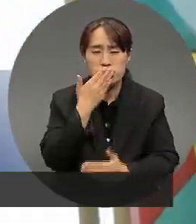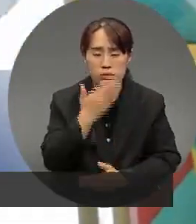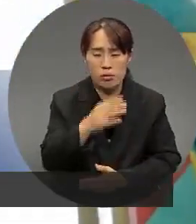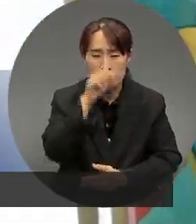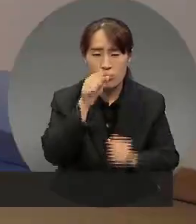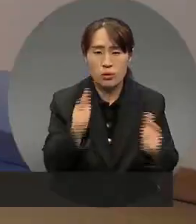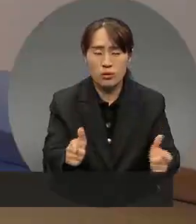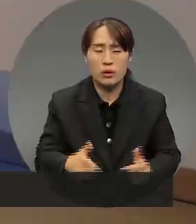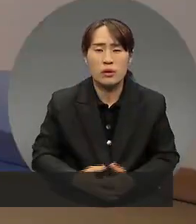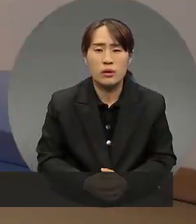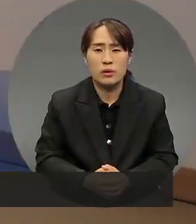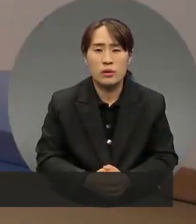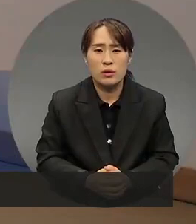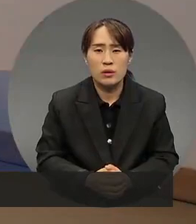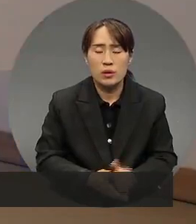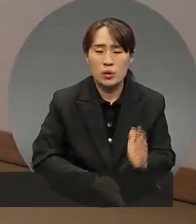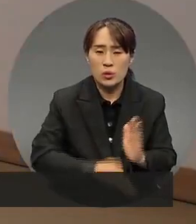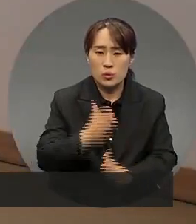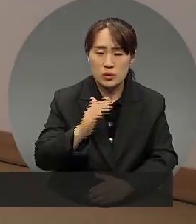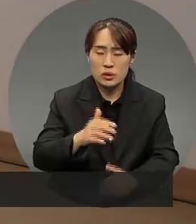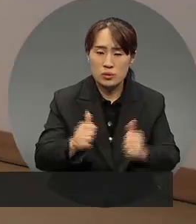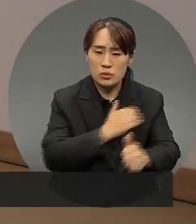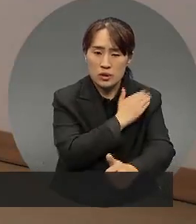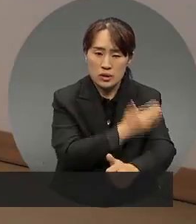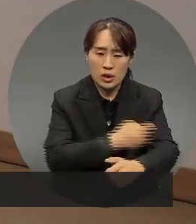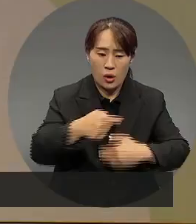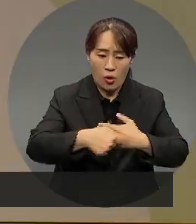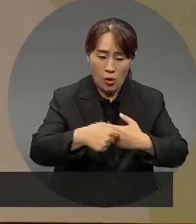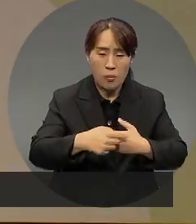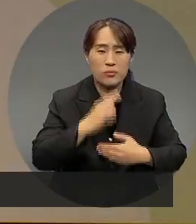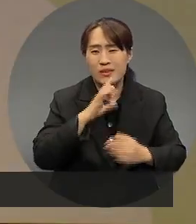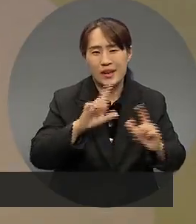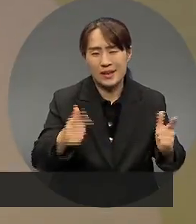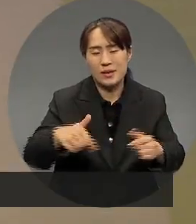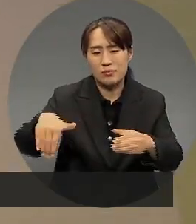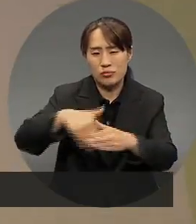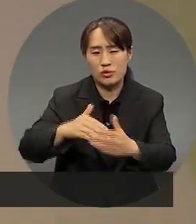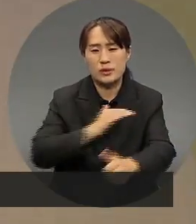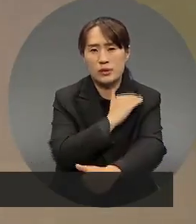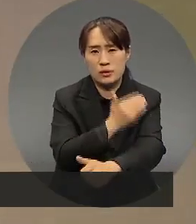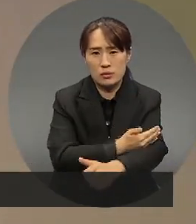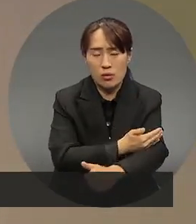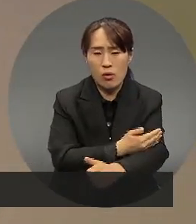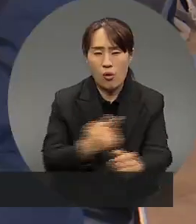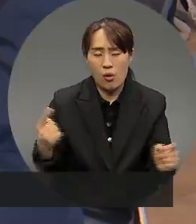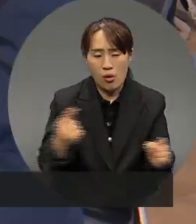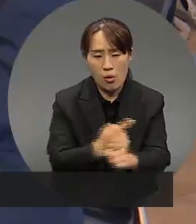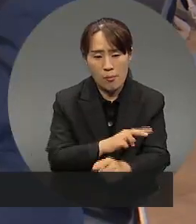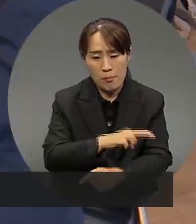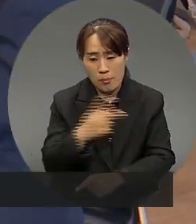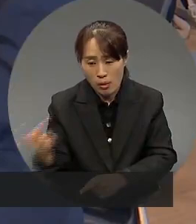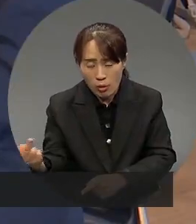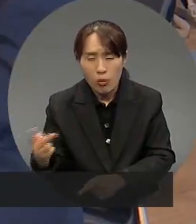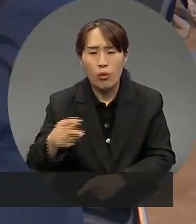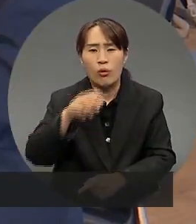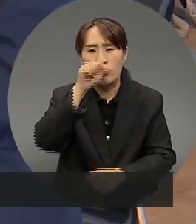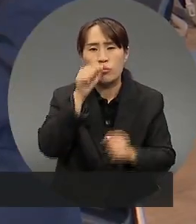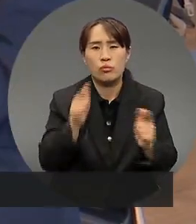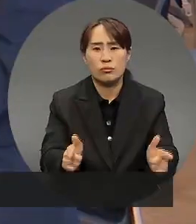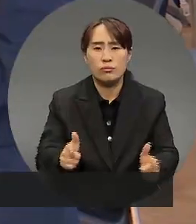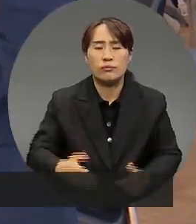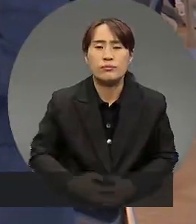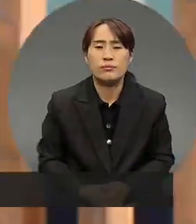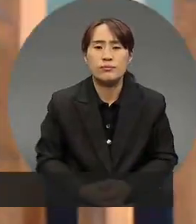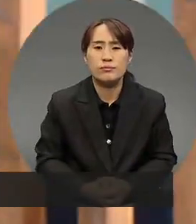있는 도시의 경이 외형 성장에서 문화으로 옮겨가는 세에 더없이 중요한